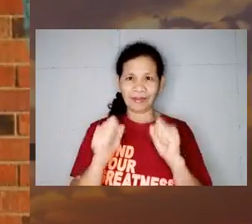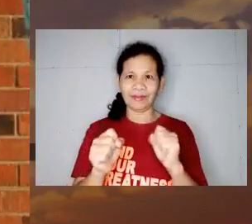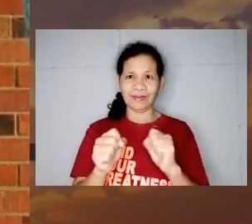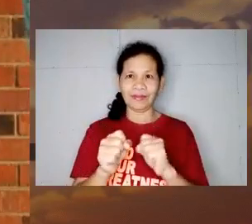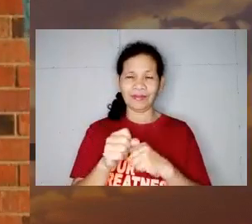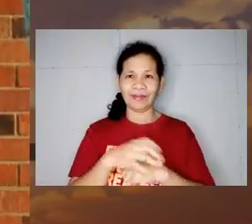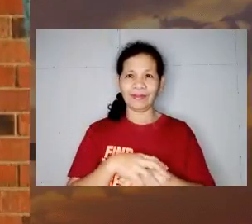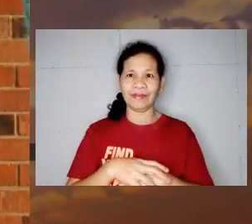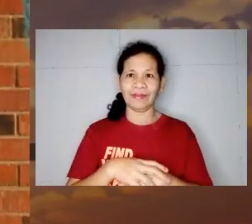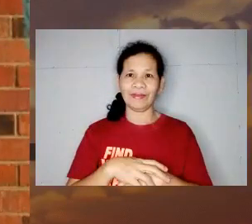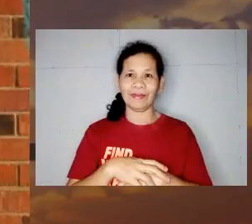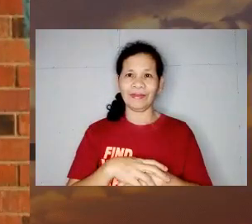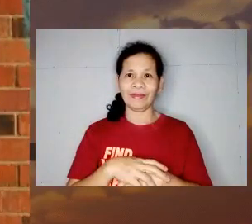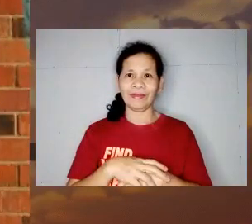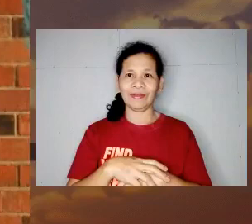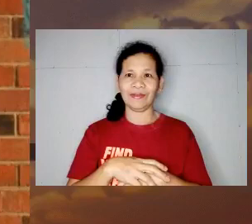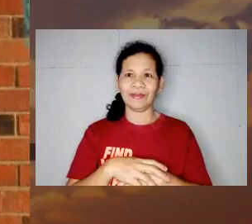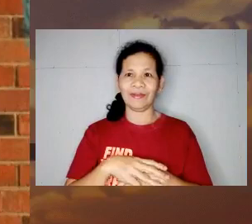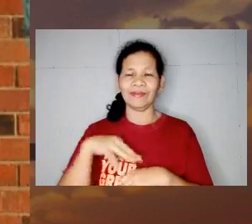ang ating pag-aaralan